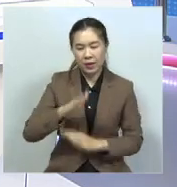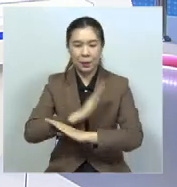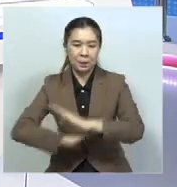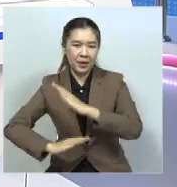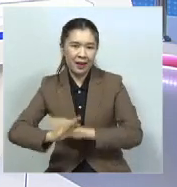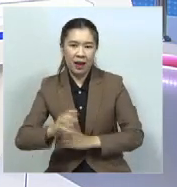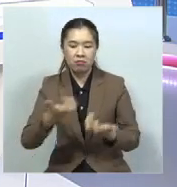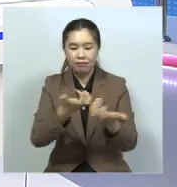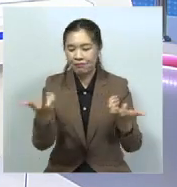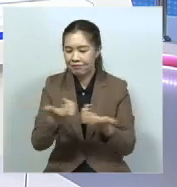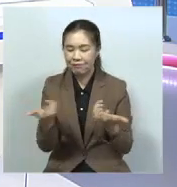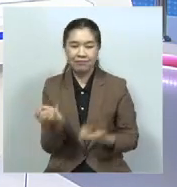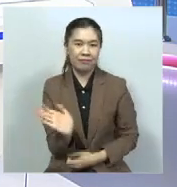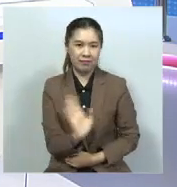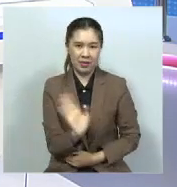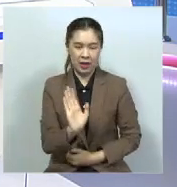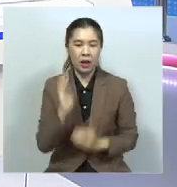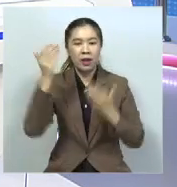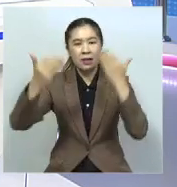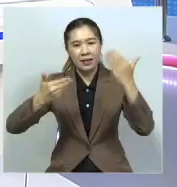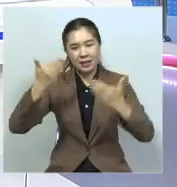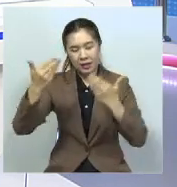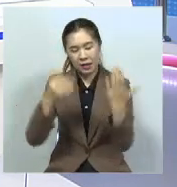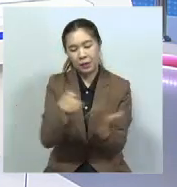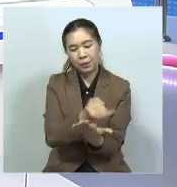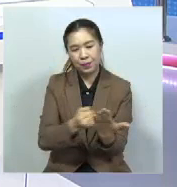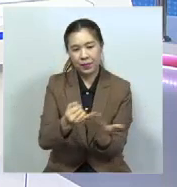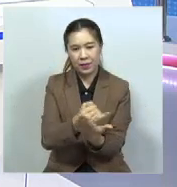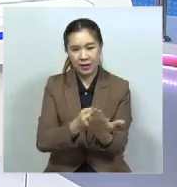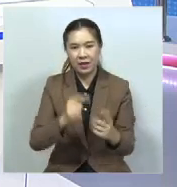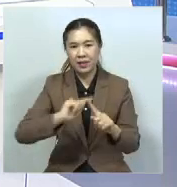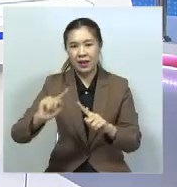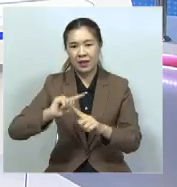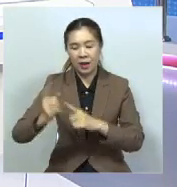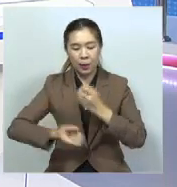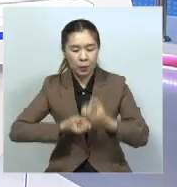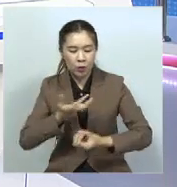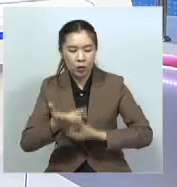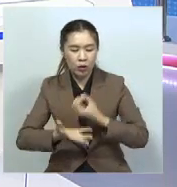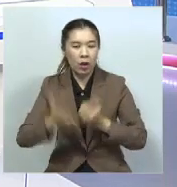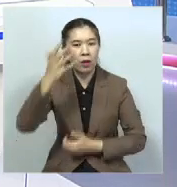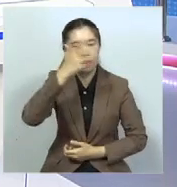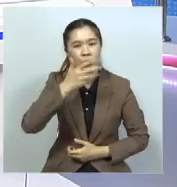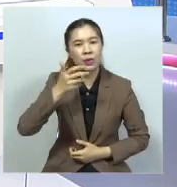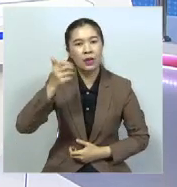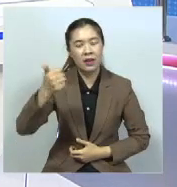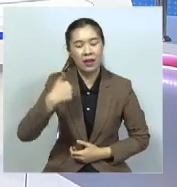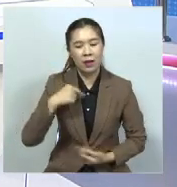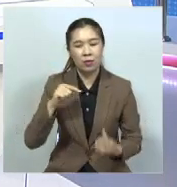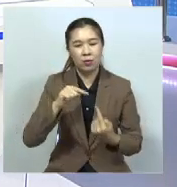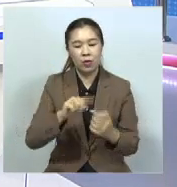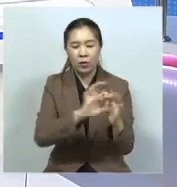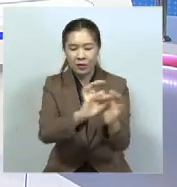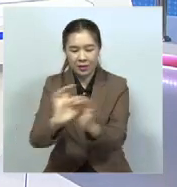การค่ะดังนั้นการจัดกิจกรรมไม่ว่าจะเป็นเรื่องของงานศิลปะต่างๆนอกจากที่จะเป็นการแสดงเรื่องของความงดงามแล้วยังเป็นการสร้าง